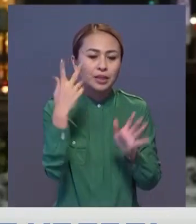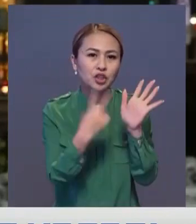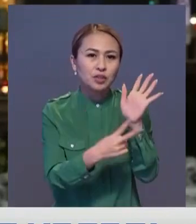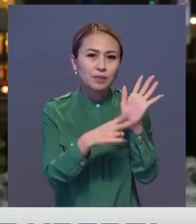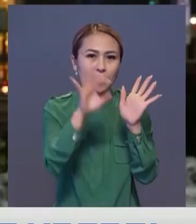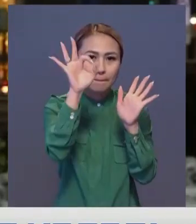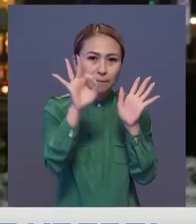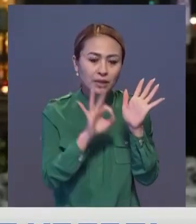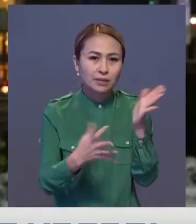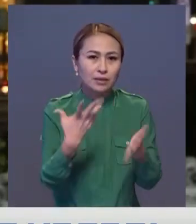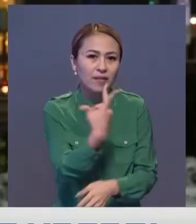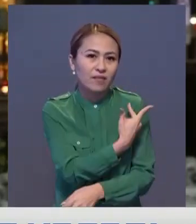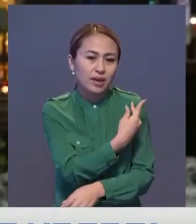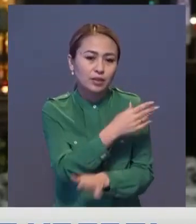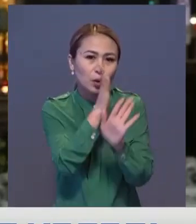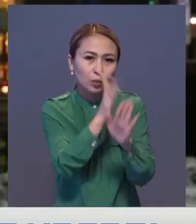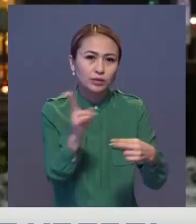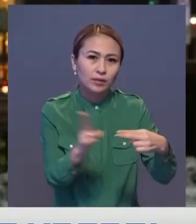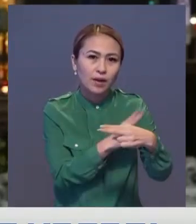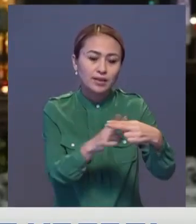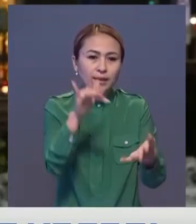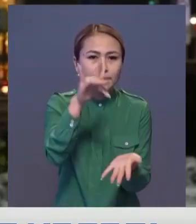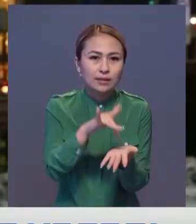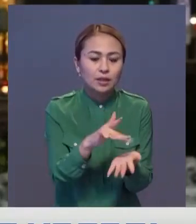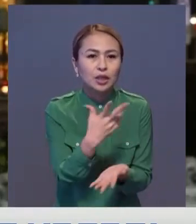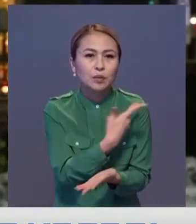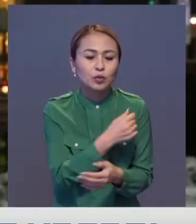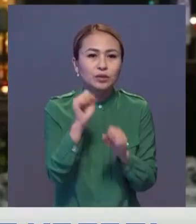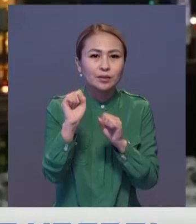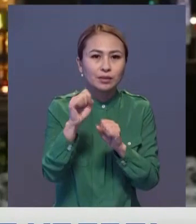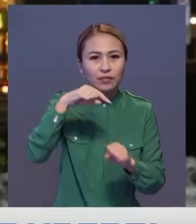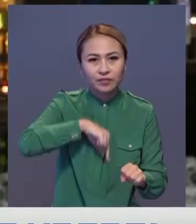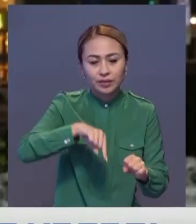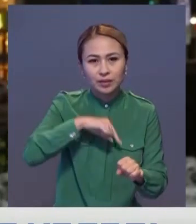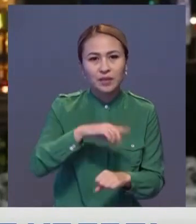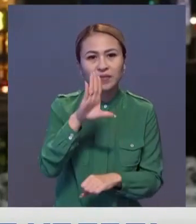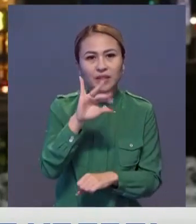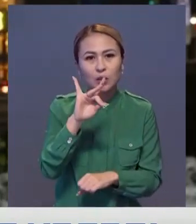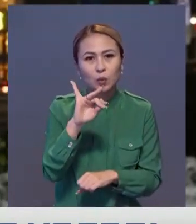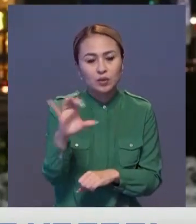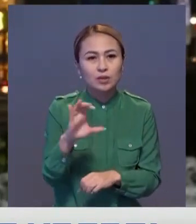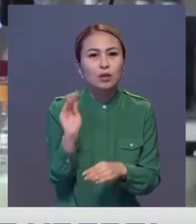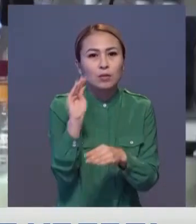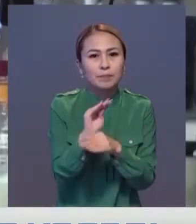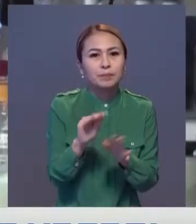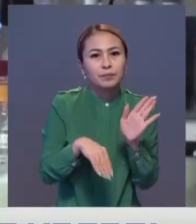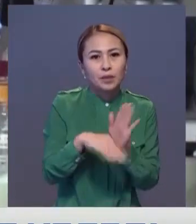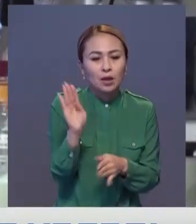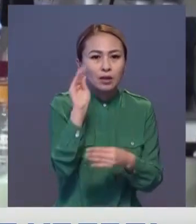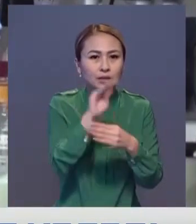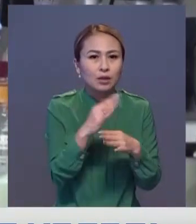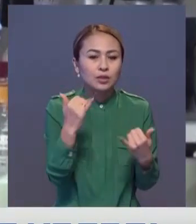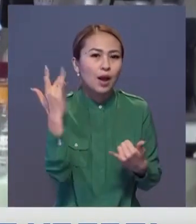70% вакциналанса, вирусқа төтеп бере алатын ортақ иммунитет қалыптасып, вирустың мутациялануы тежелетін еді дейді. Осы уақытқа